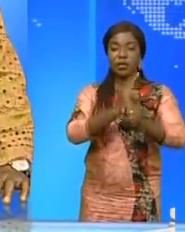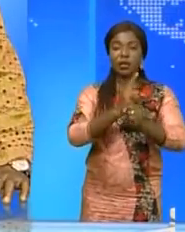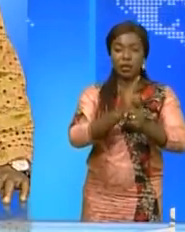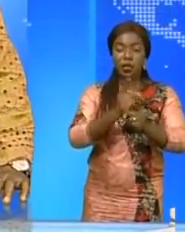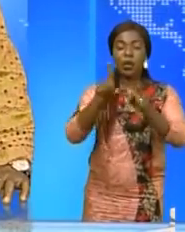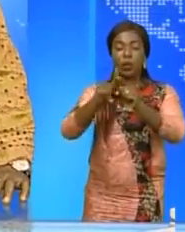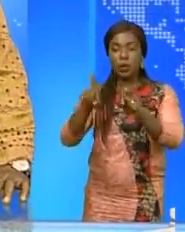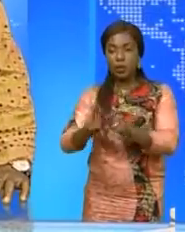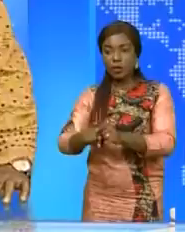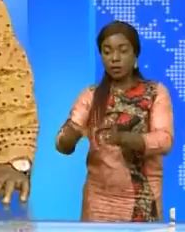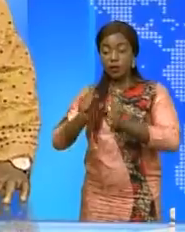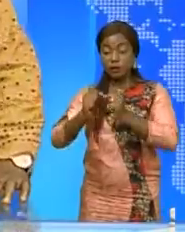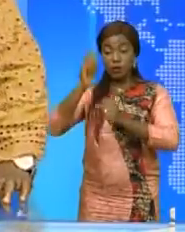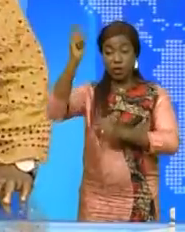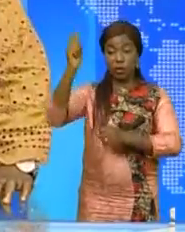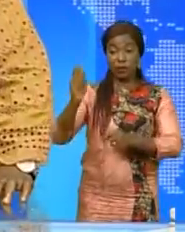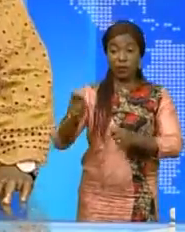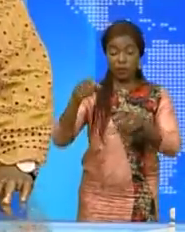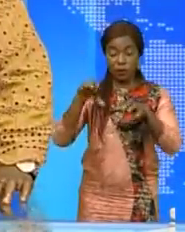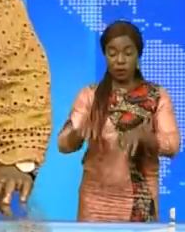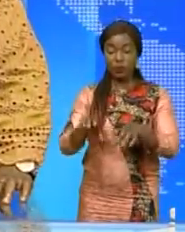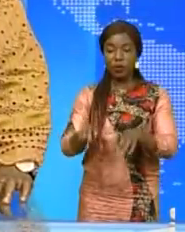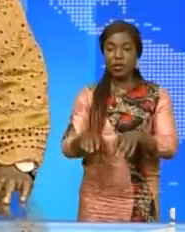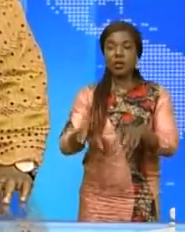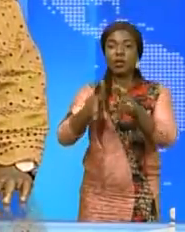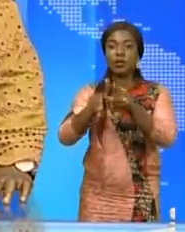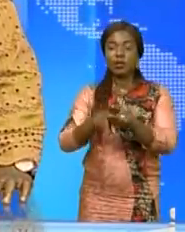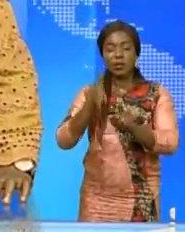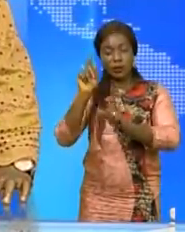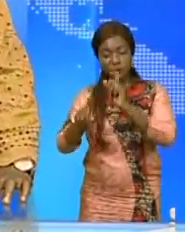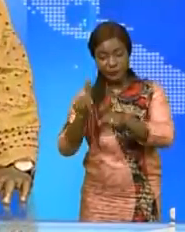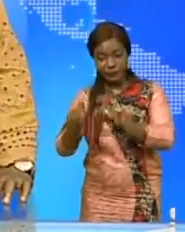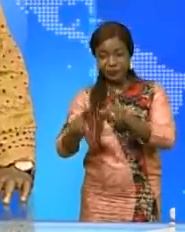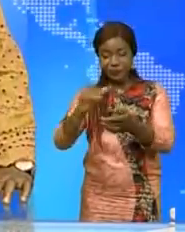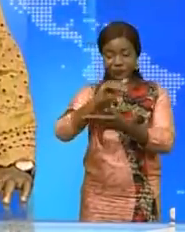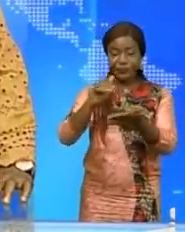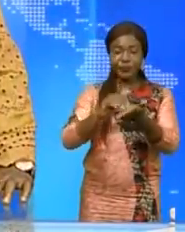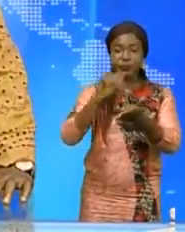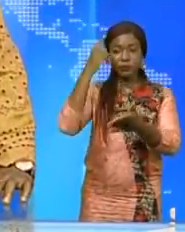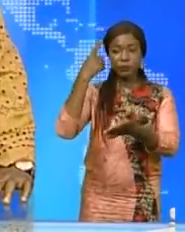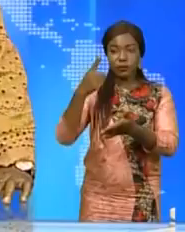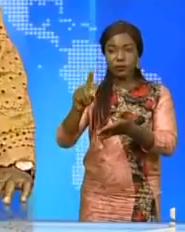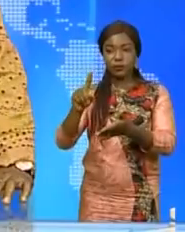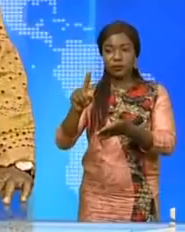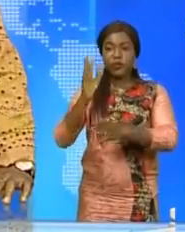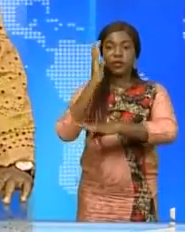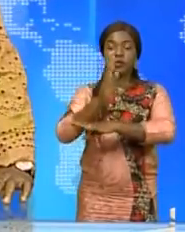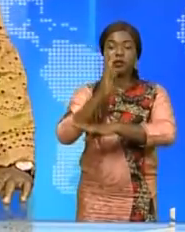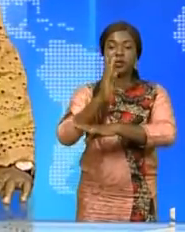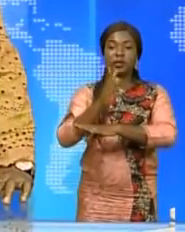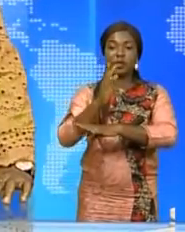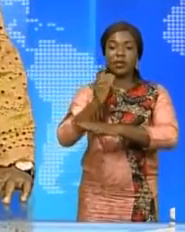et celle des forces armées de leurs puits démocratique du congo ces sujets a été au centre de la conférence dé presse